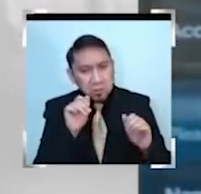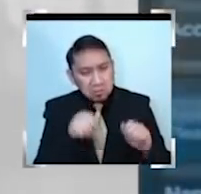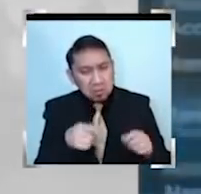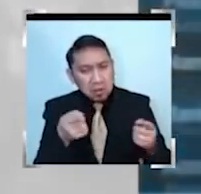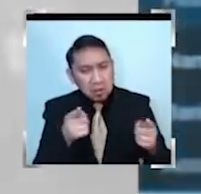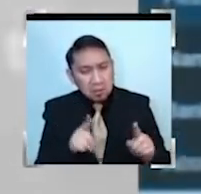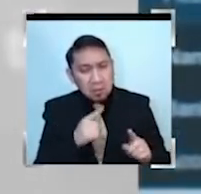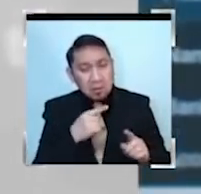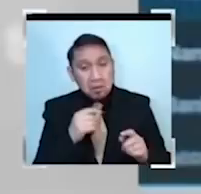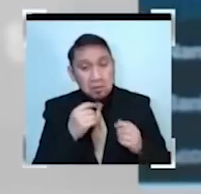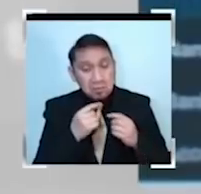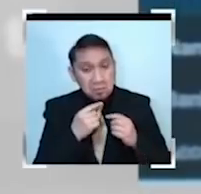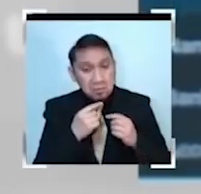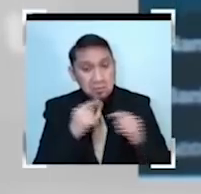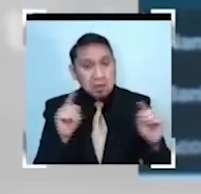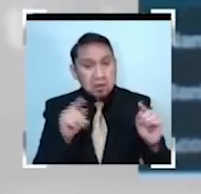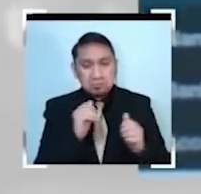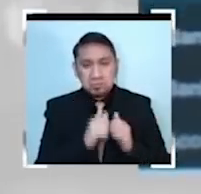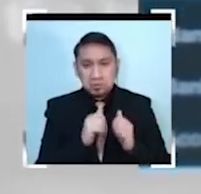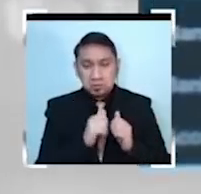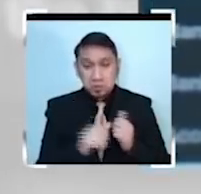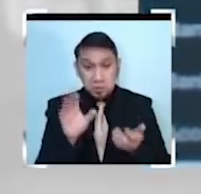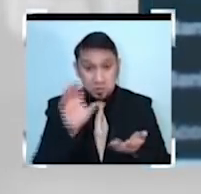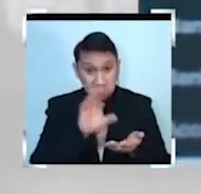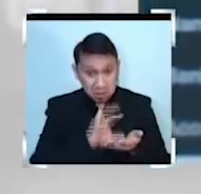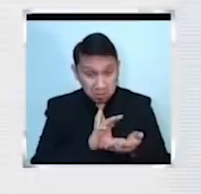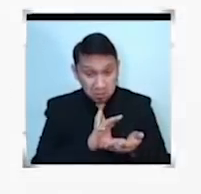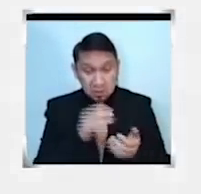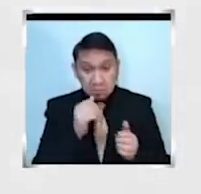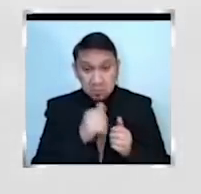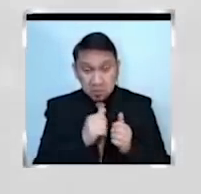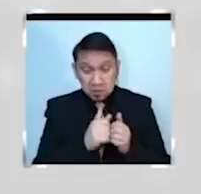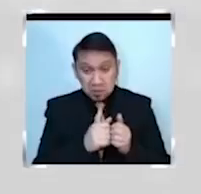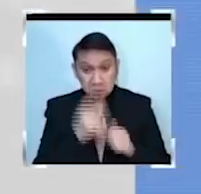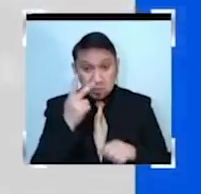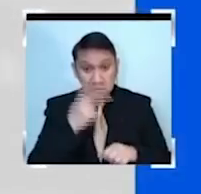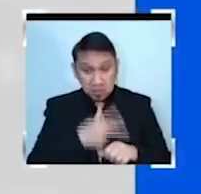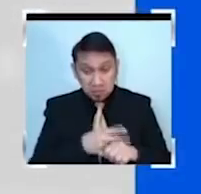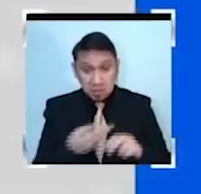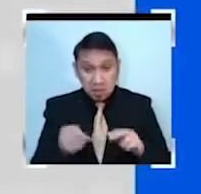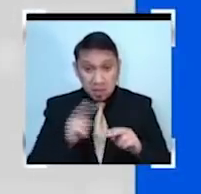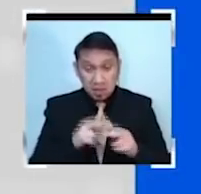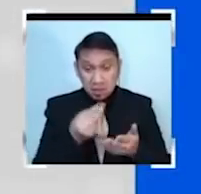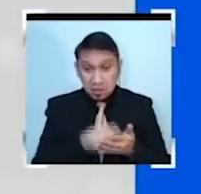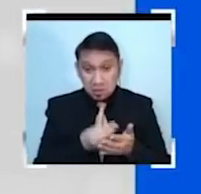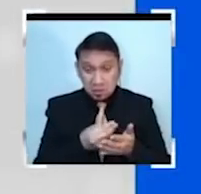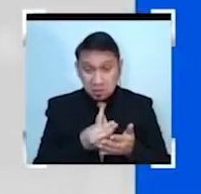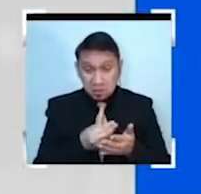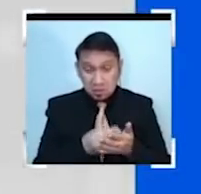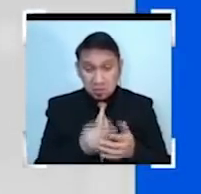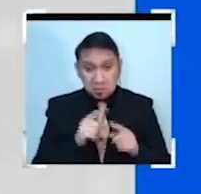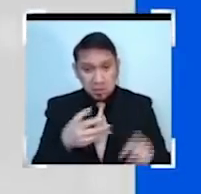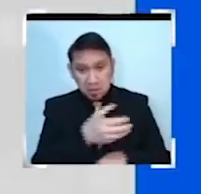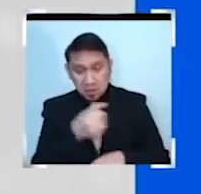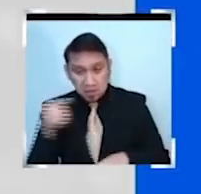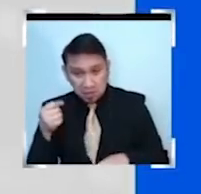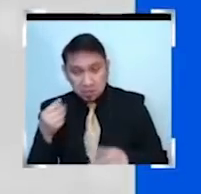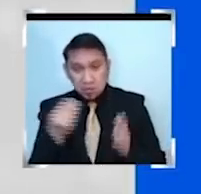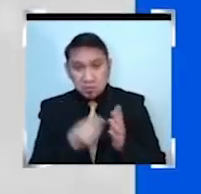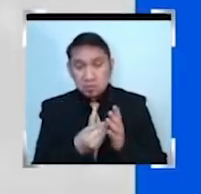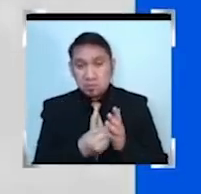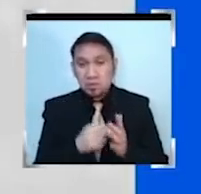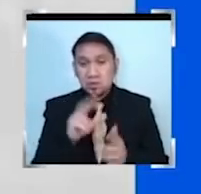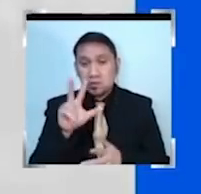Dodoble raw ang kanyang puhunan o yung double your money scheme. Pero nang ma-deposit na ni Karen na mahigit 36,000